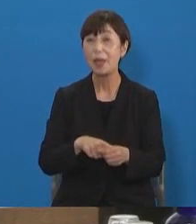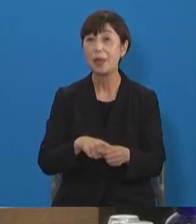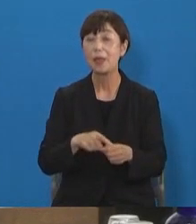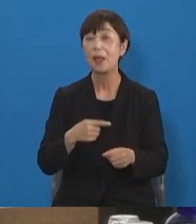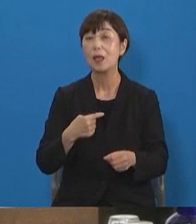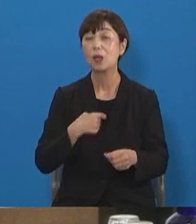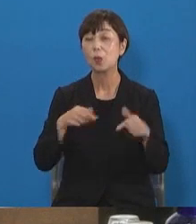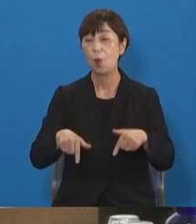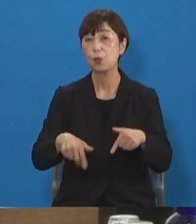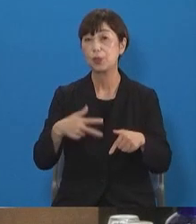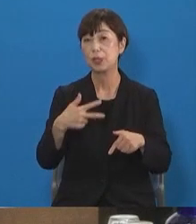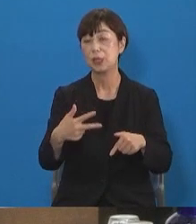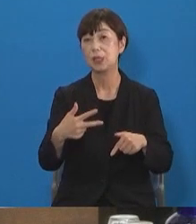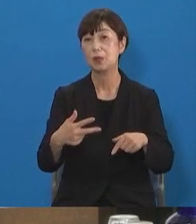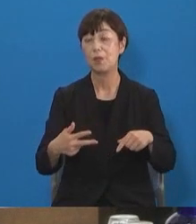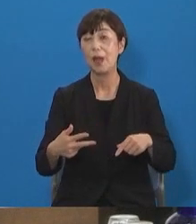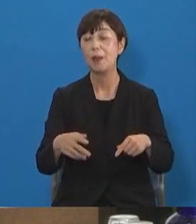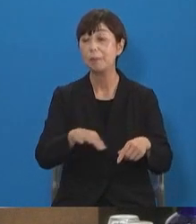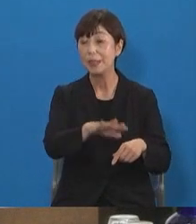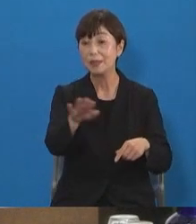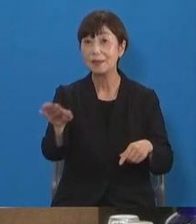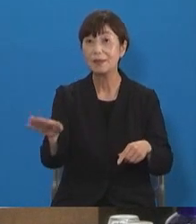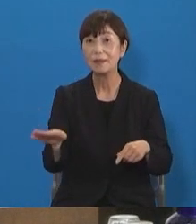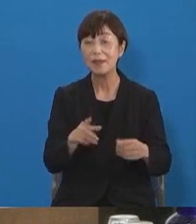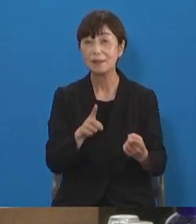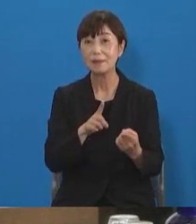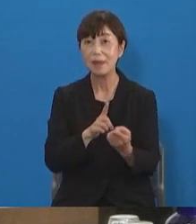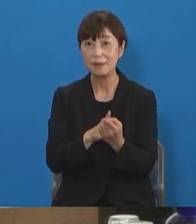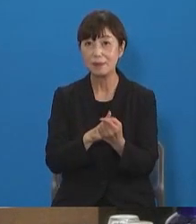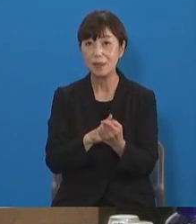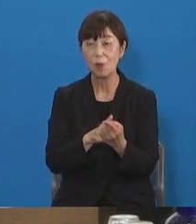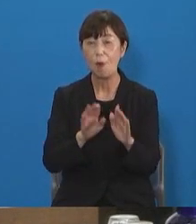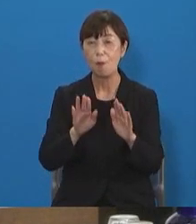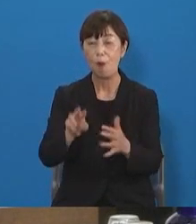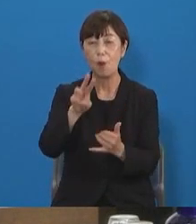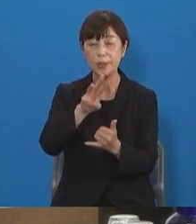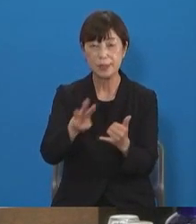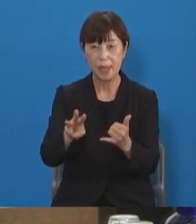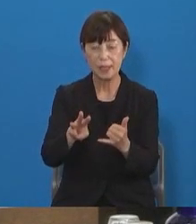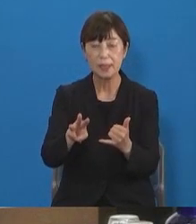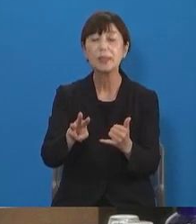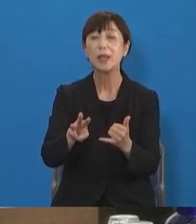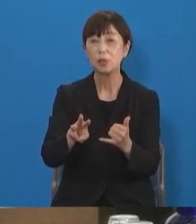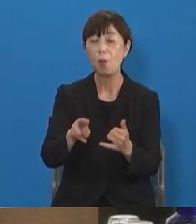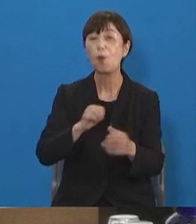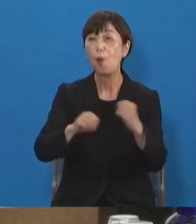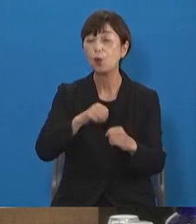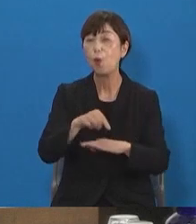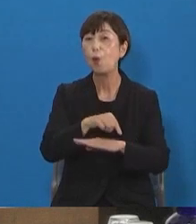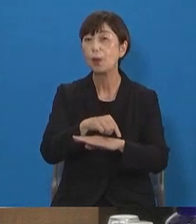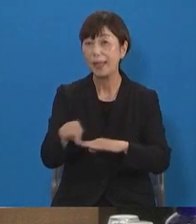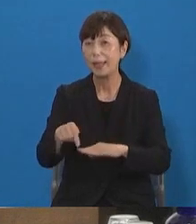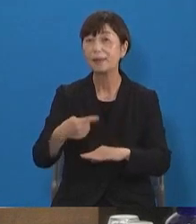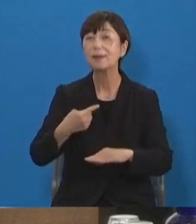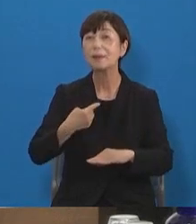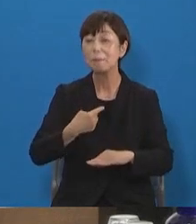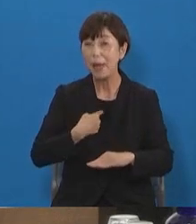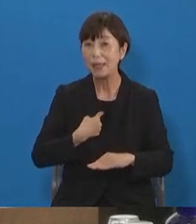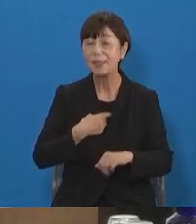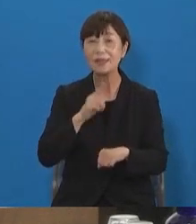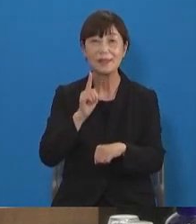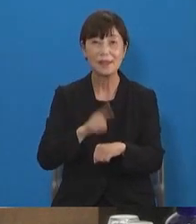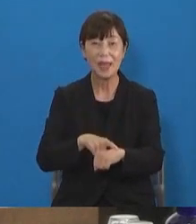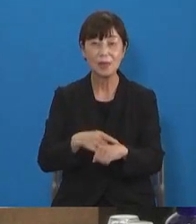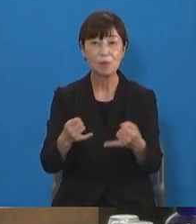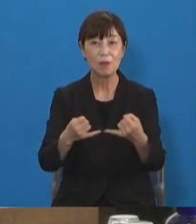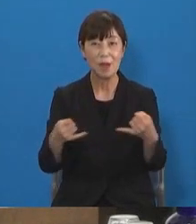住まいの方も含めた市民の皆様の我が家の防災行動計画マイタイムラインの作成を支援することにより、家具の